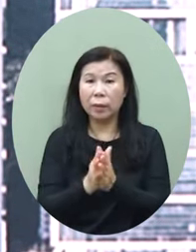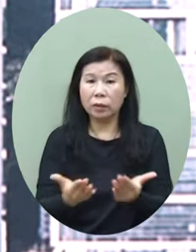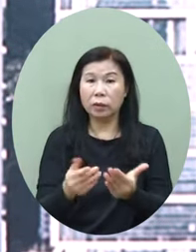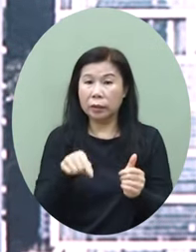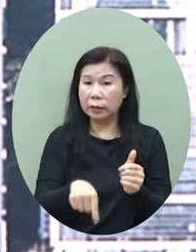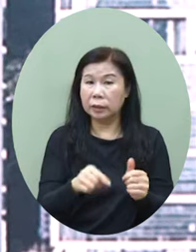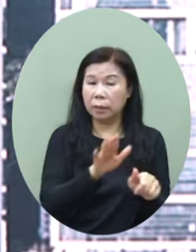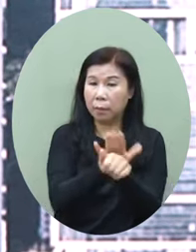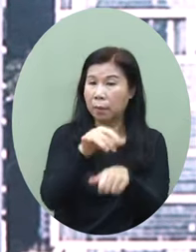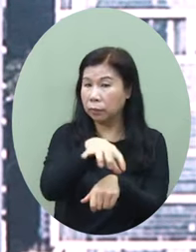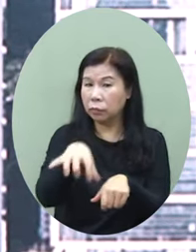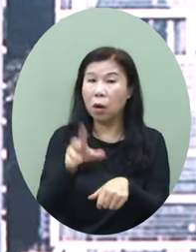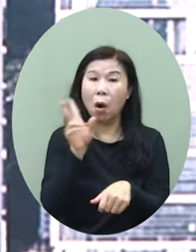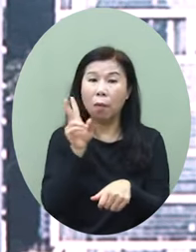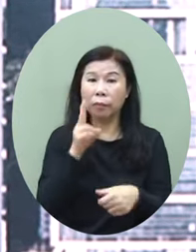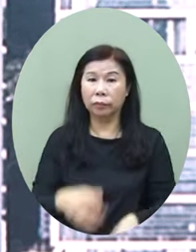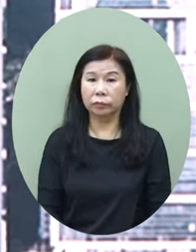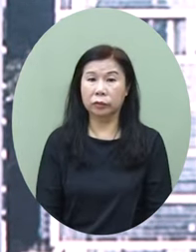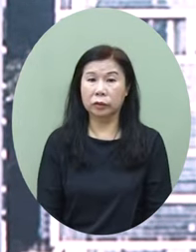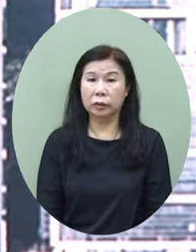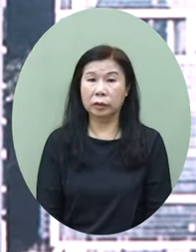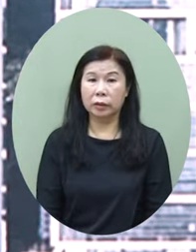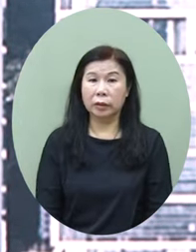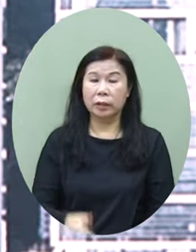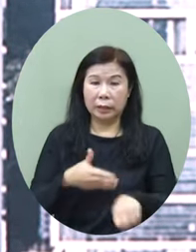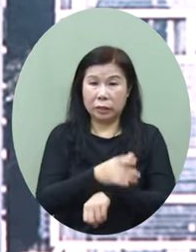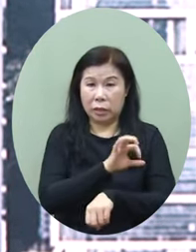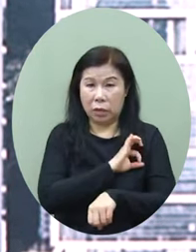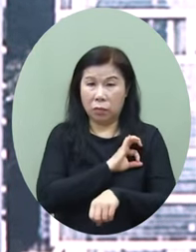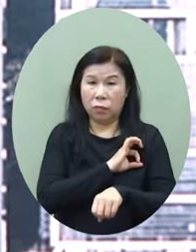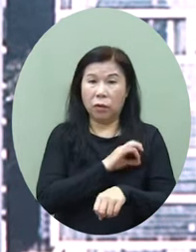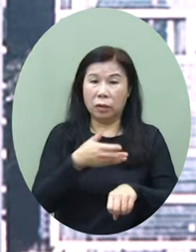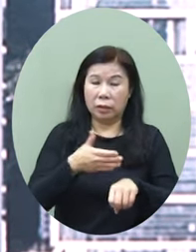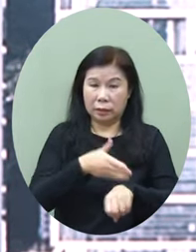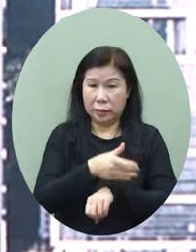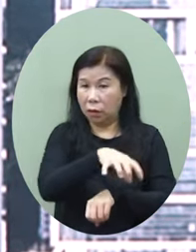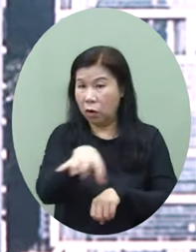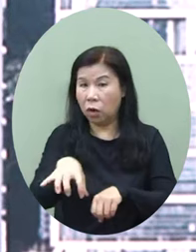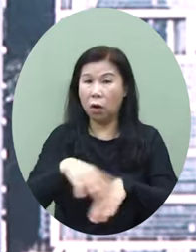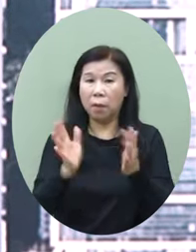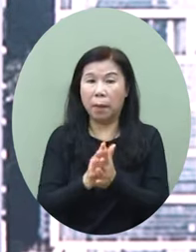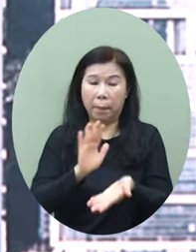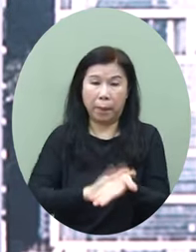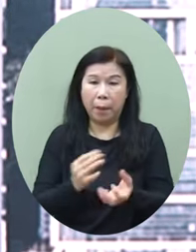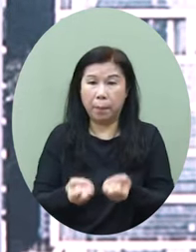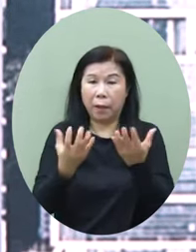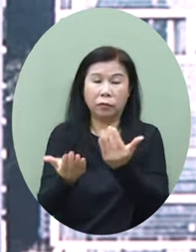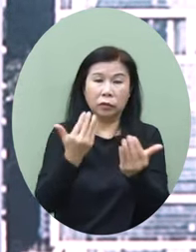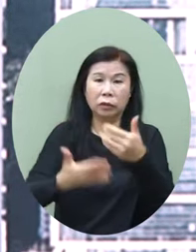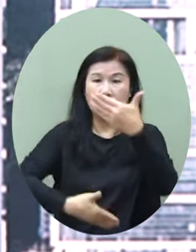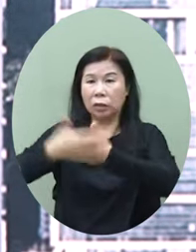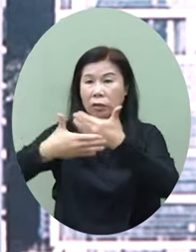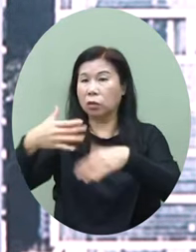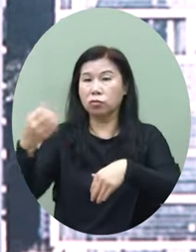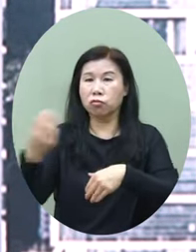之有策略性的正如我所說希望走在社區爆發之前如果那棟大廈已經多個案就不